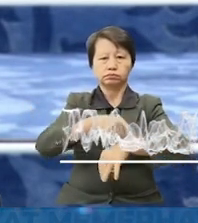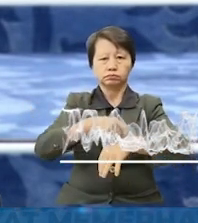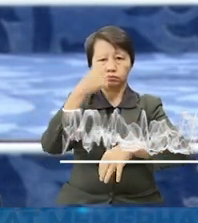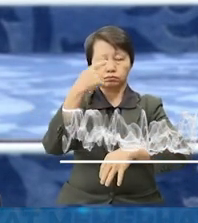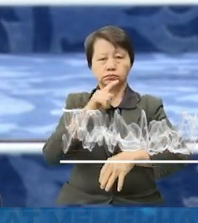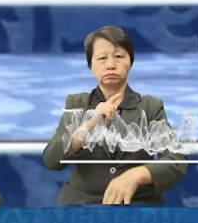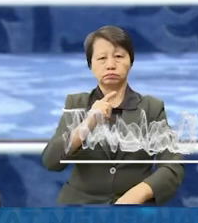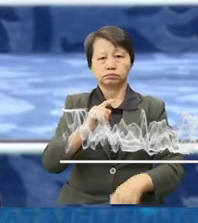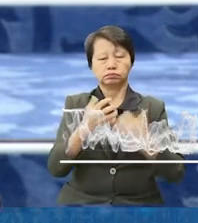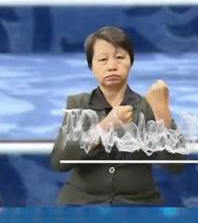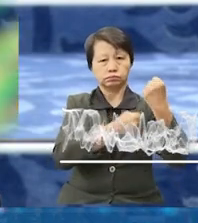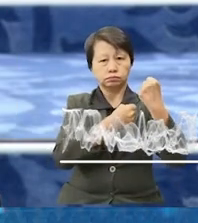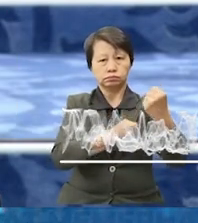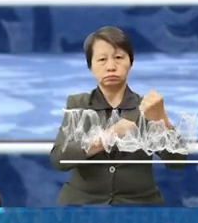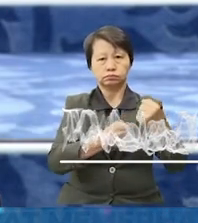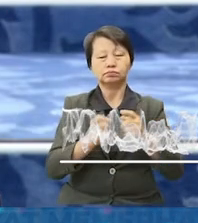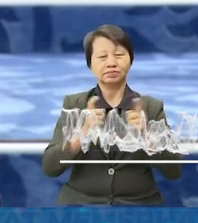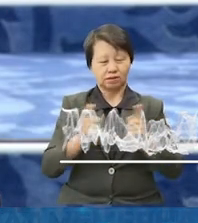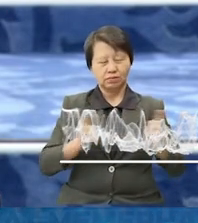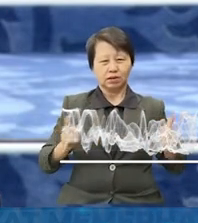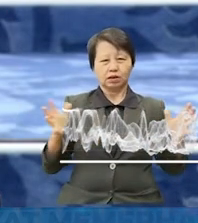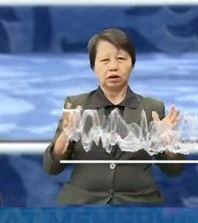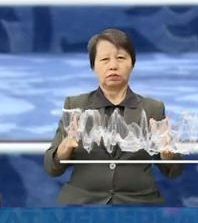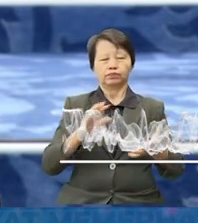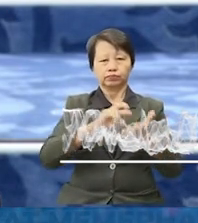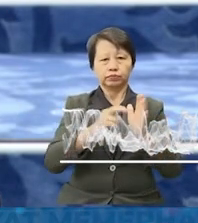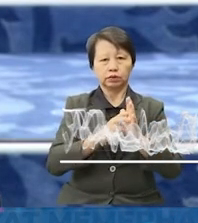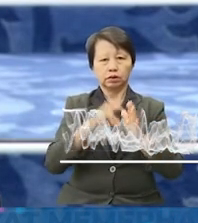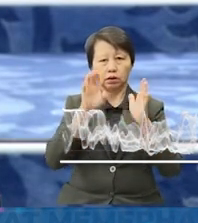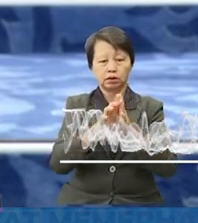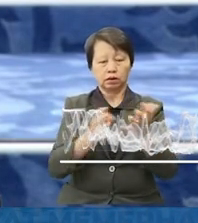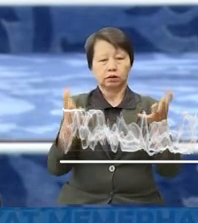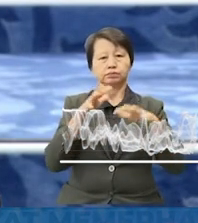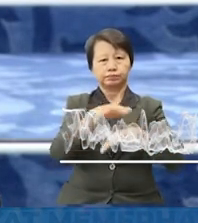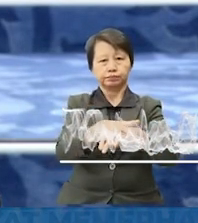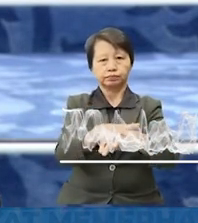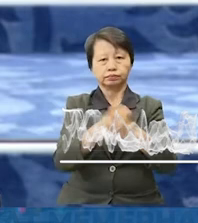the rally." So panjang. Jadi gambarannya adalah himpunan itu